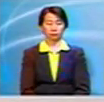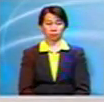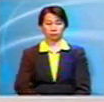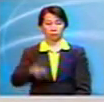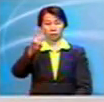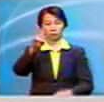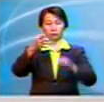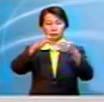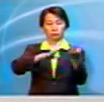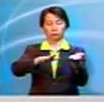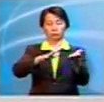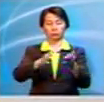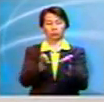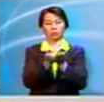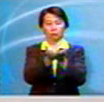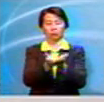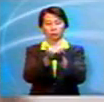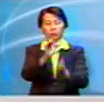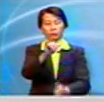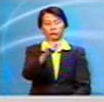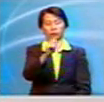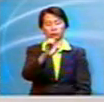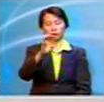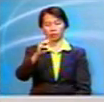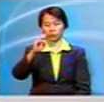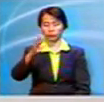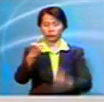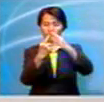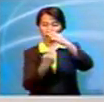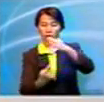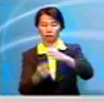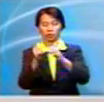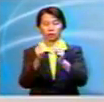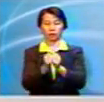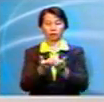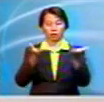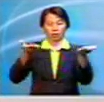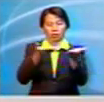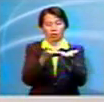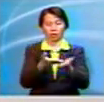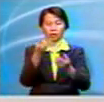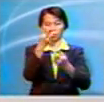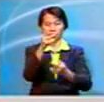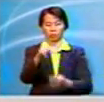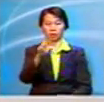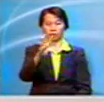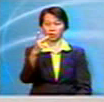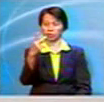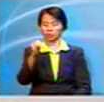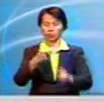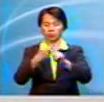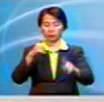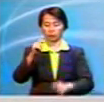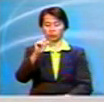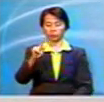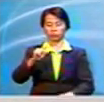Dua lagi mayat mangsa bot tunda jenis YTCM5 yang karam dilanggar kapal dagang kira-kira 16.4 km dari